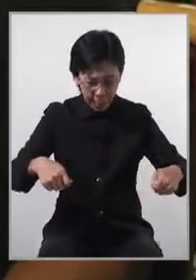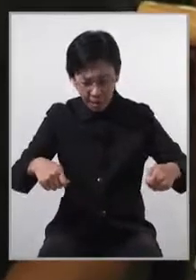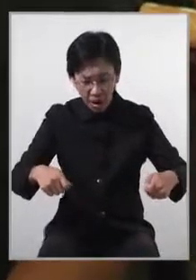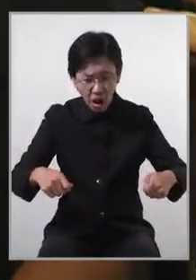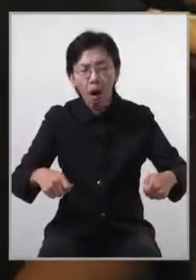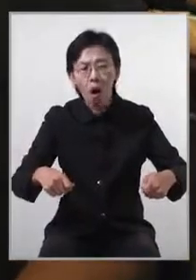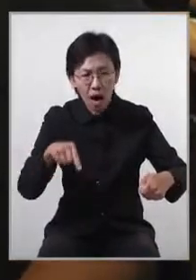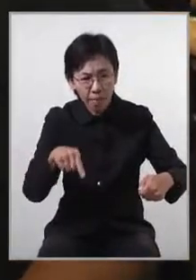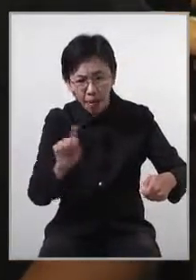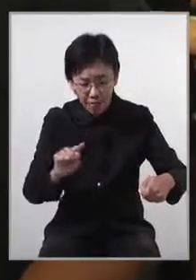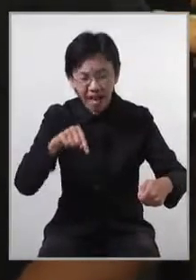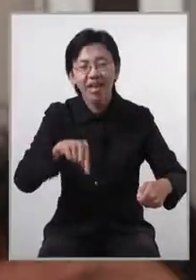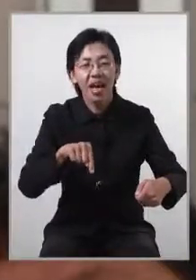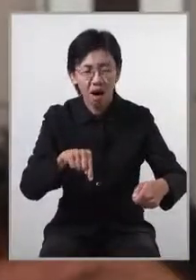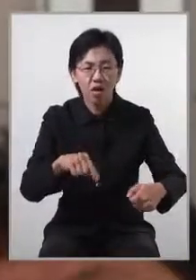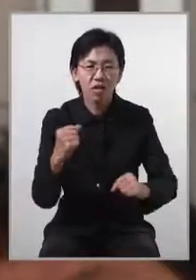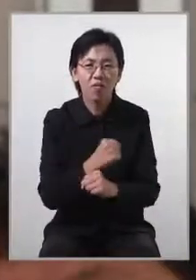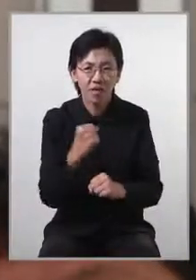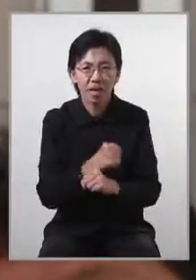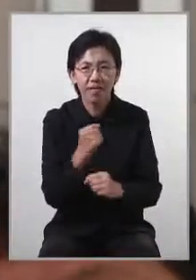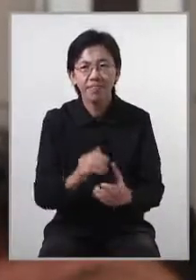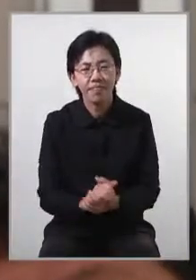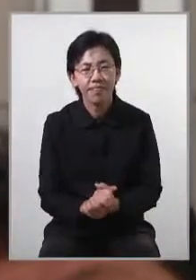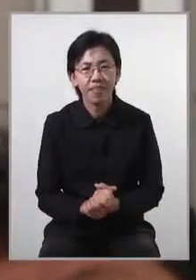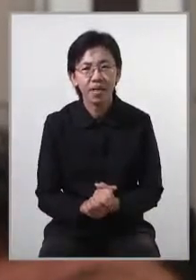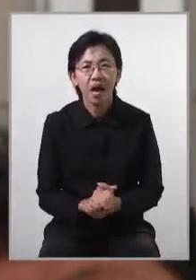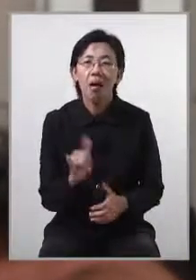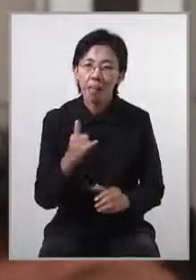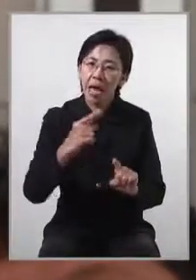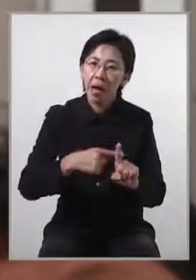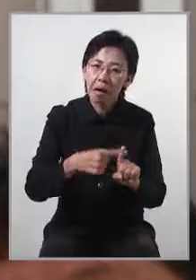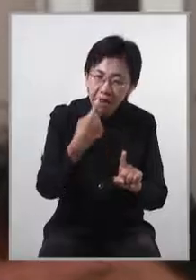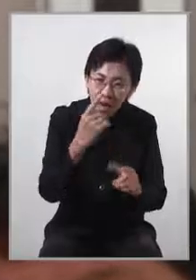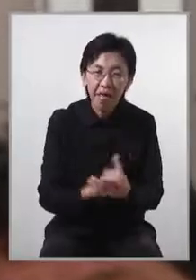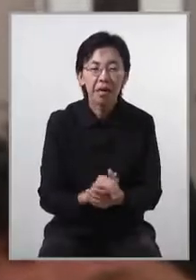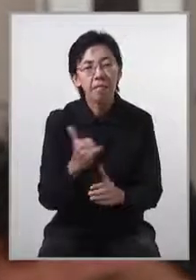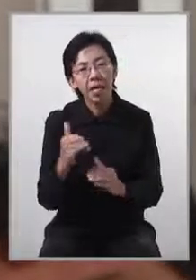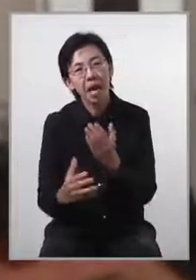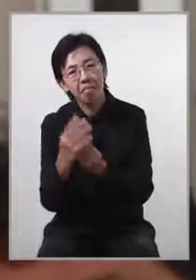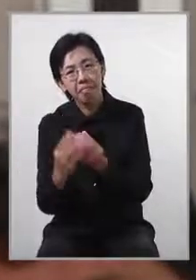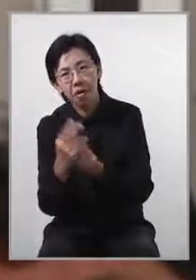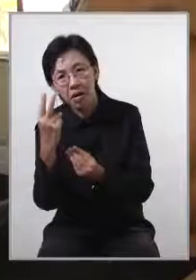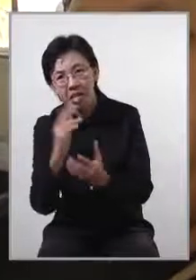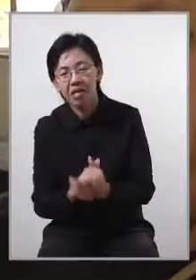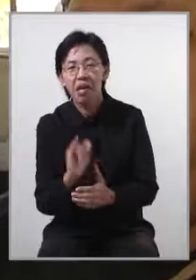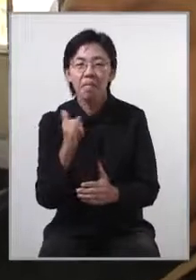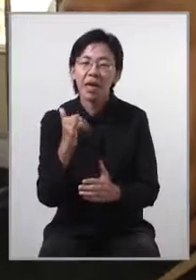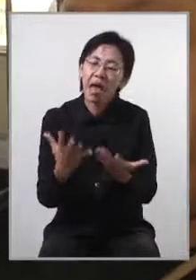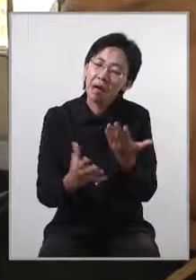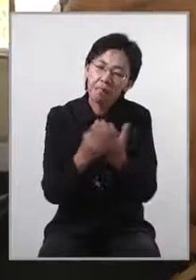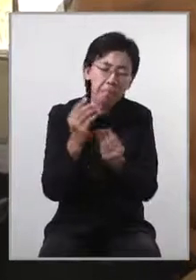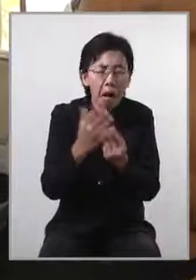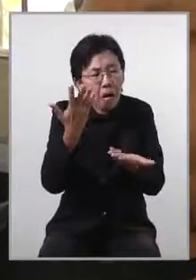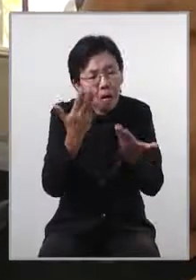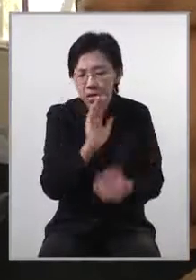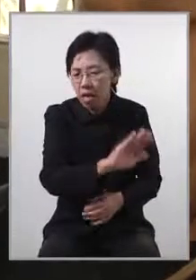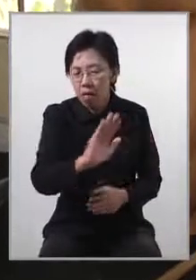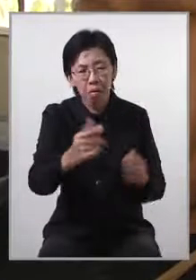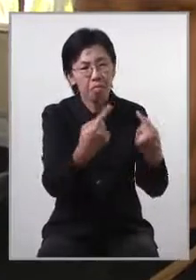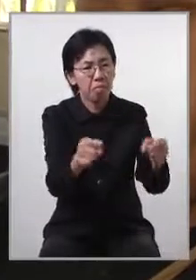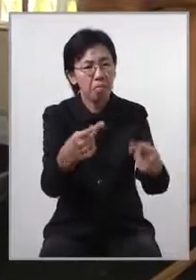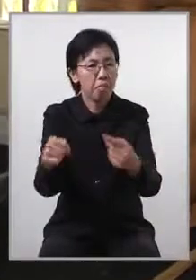ดลายต่างๆเนี่ยขึ้นอยู่กับเขาเอง คืนนึงใช่ไหม บางคนเป็นเดือนบางคน2อาทิตย์บางคน1สัปดาห์ไม่แน ่